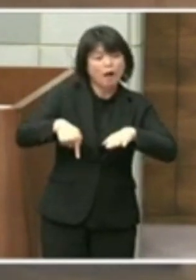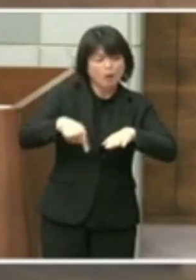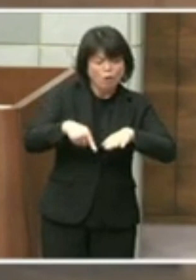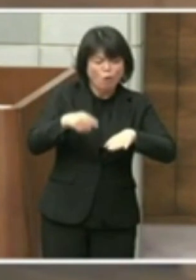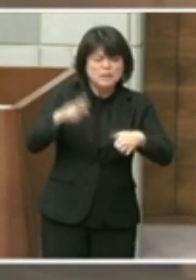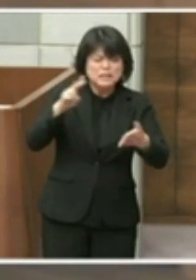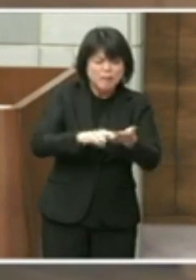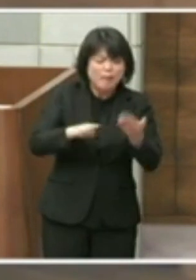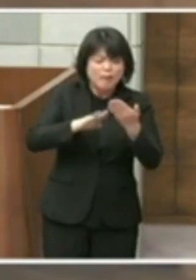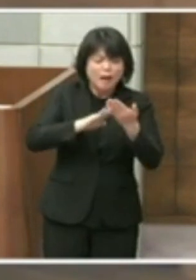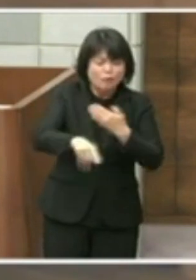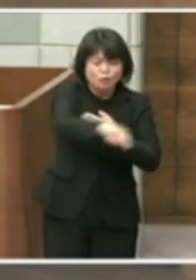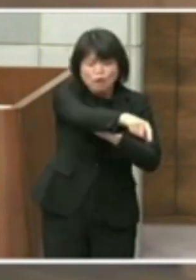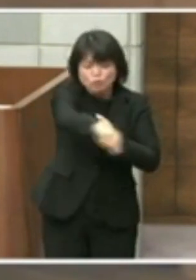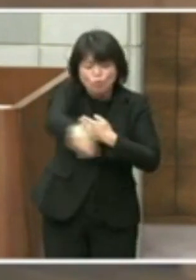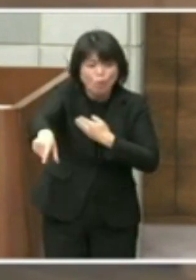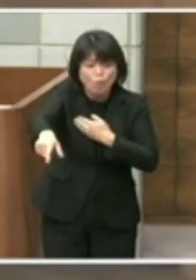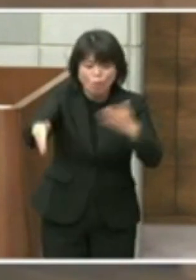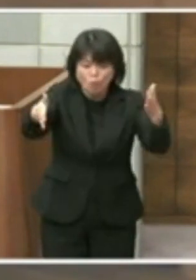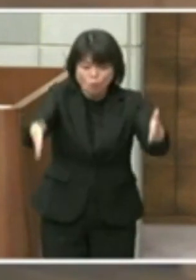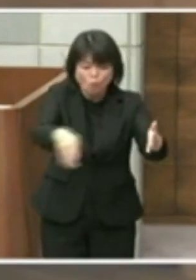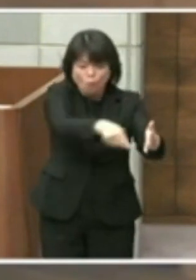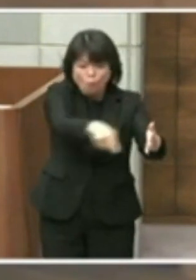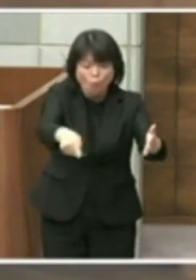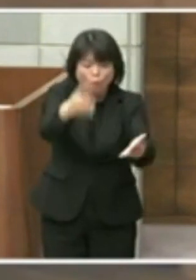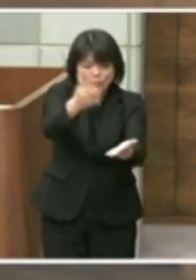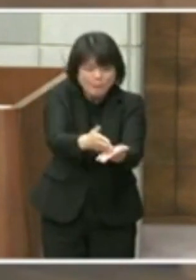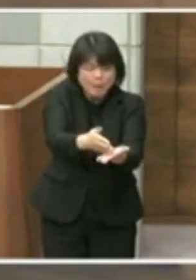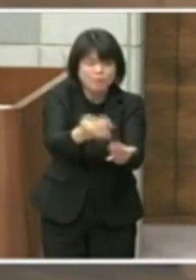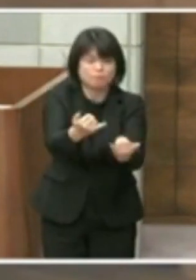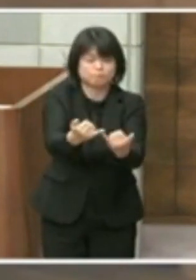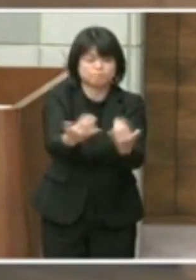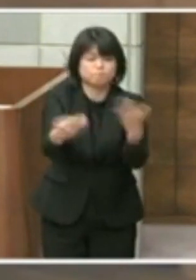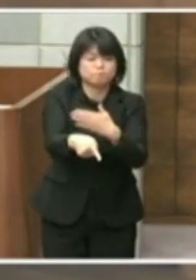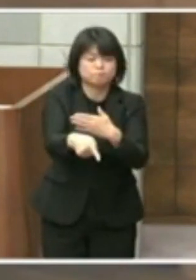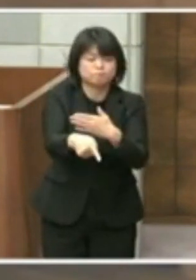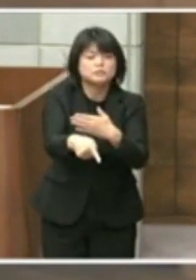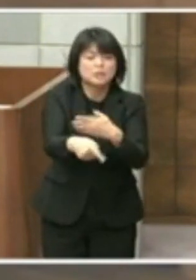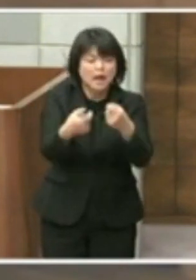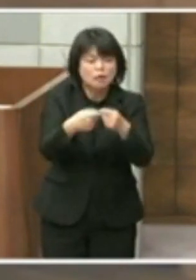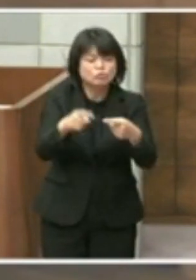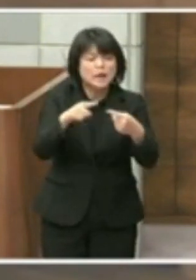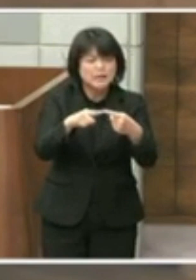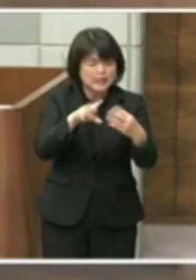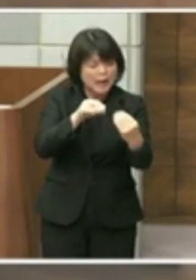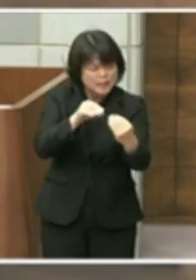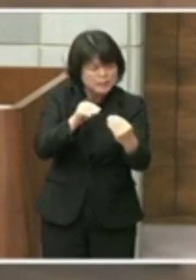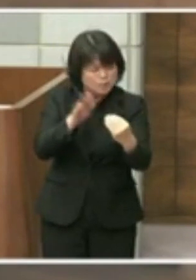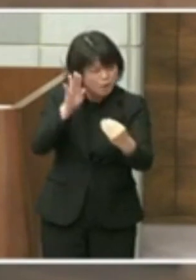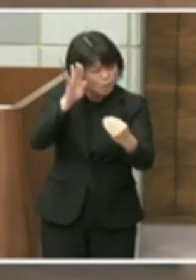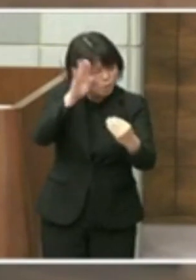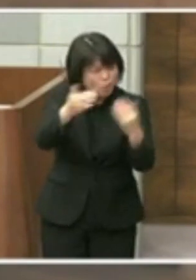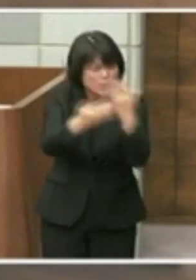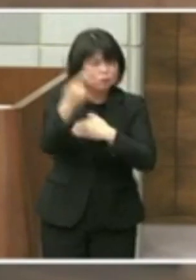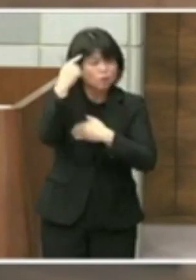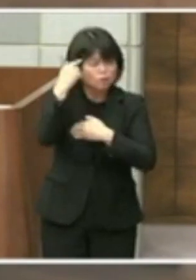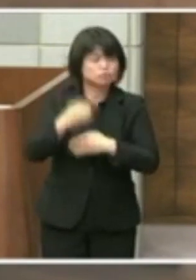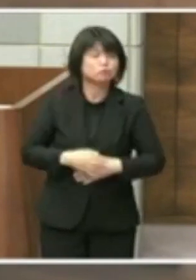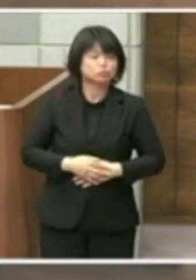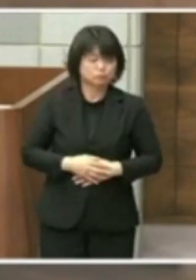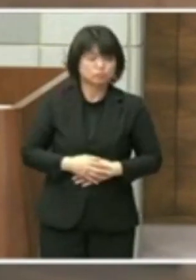れないということもありますので、具体的な協議についてはもうちょっと先になるかと思います。それと、先ほども申し